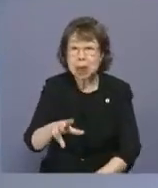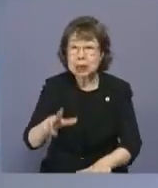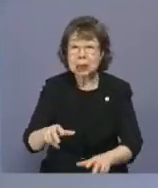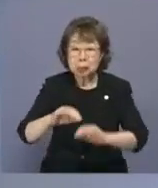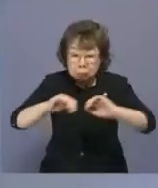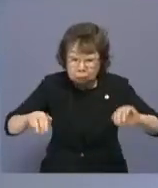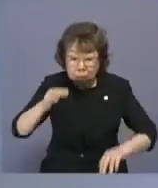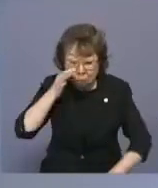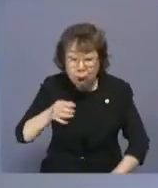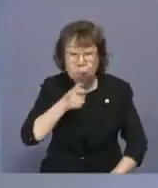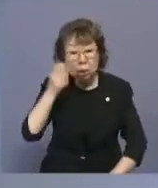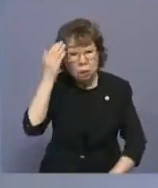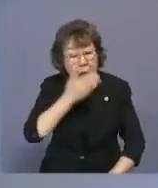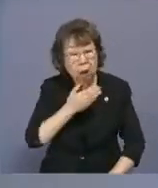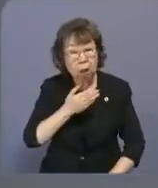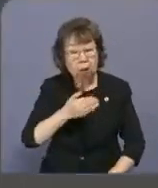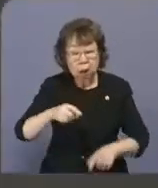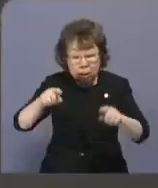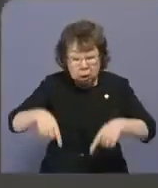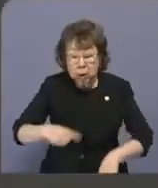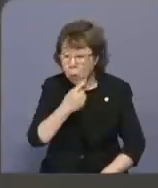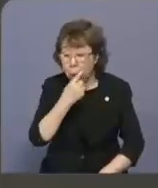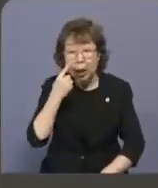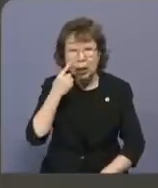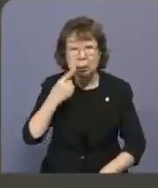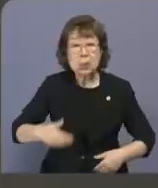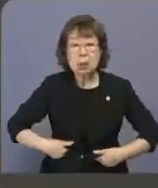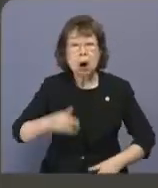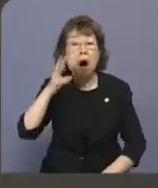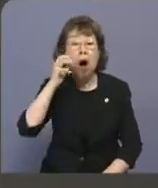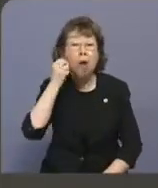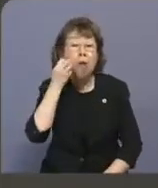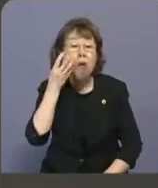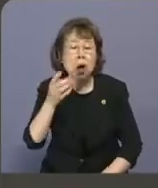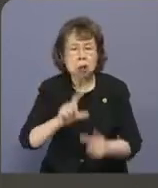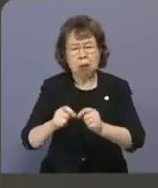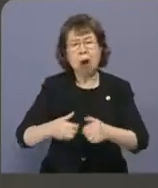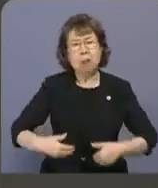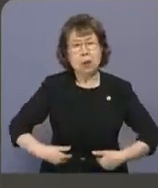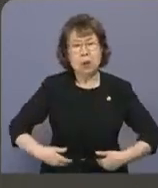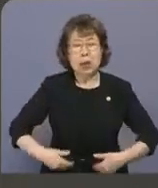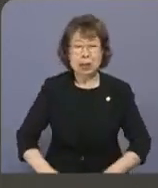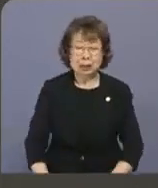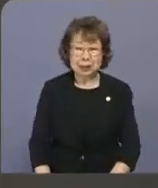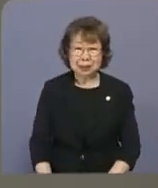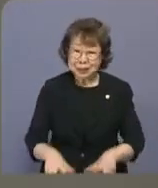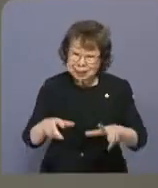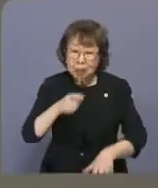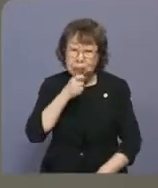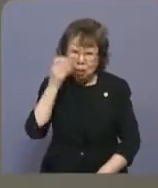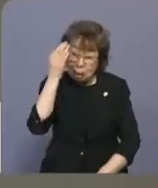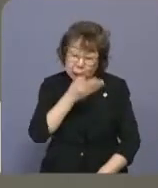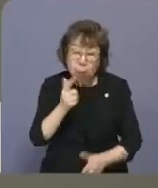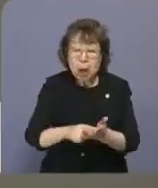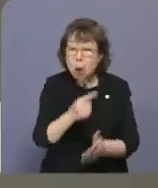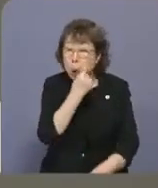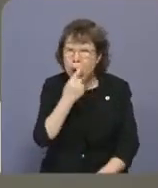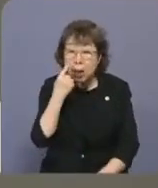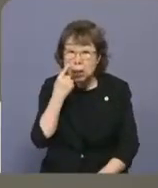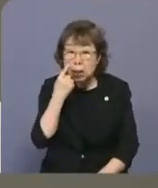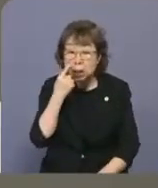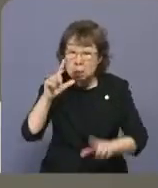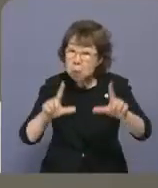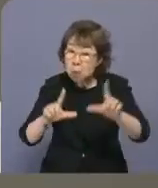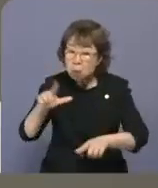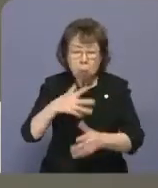실제 수질 개선 여부를 시민들이 직접 확인하려면 몇 개월은 더 걸릴 것으로 보입니다. 예. 현재는 수질 개선 여부를 확인할 수 있는